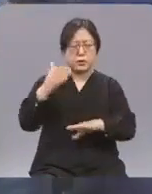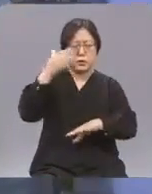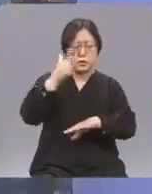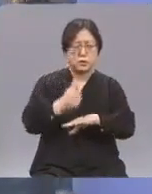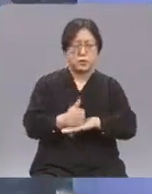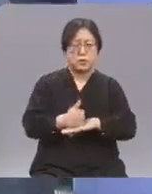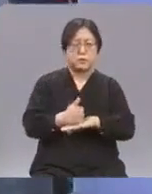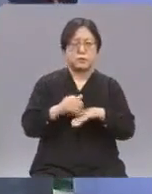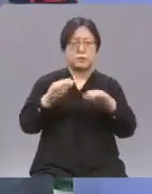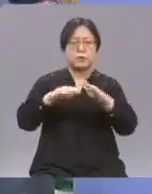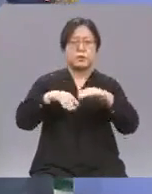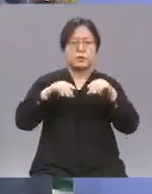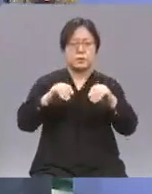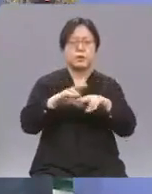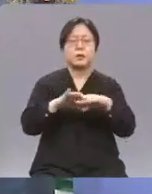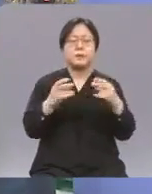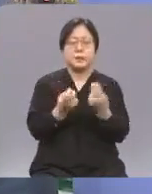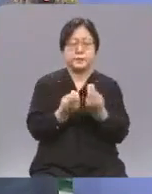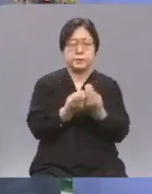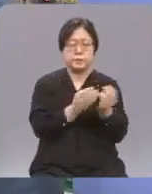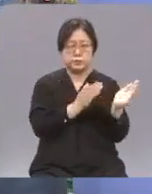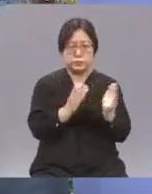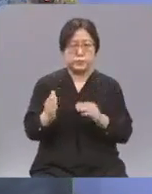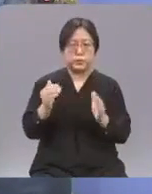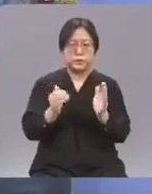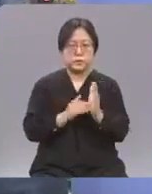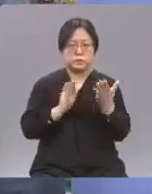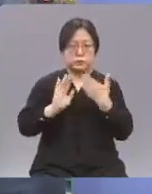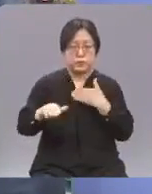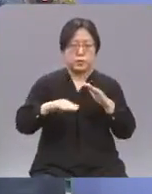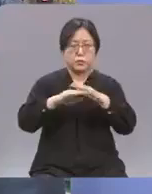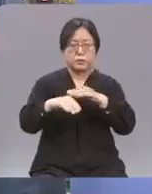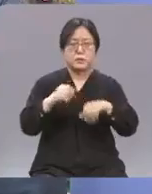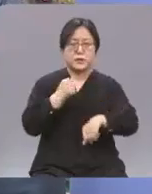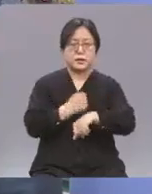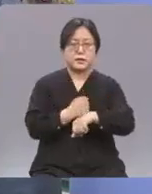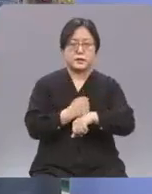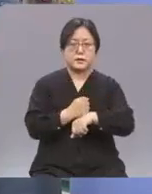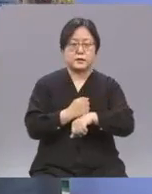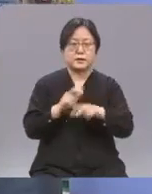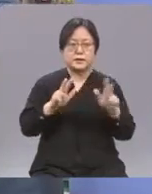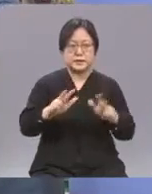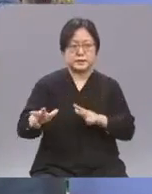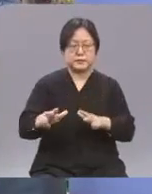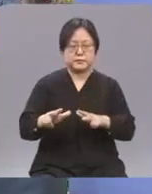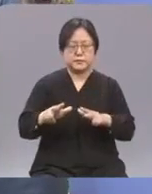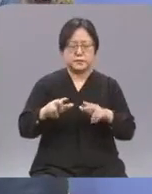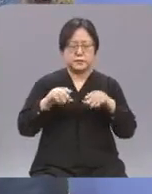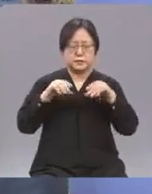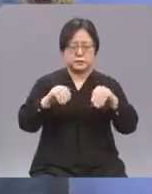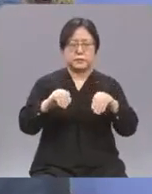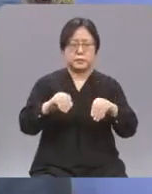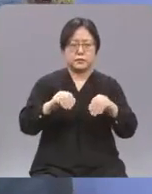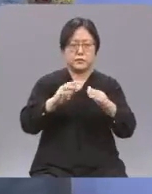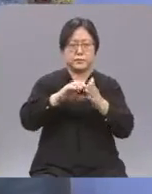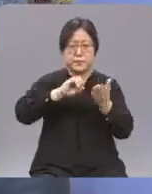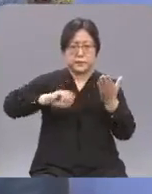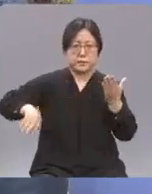끝날는지 대책들을 세워놓고 공사를 해도 해라. 당장 중단해야 하고